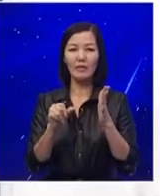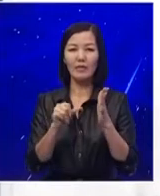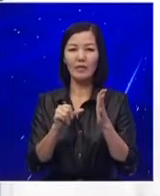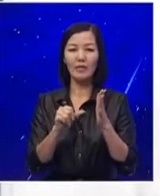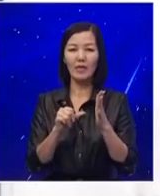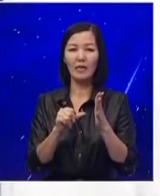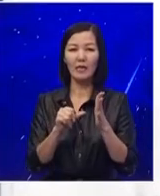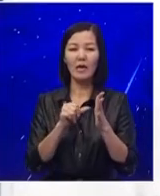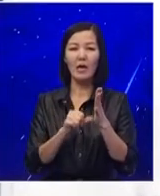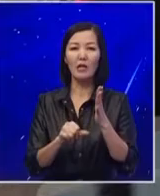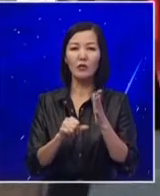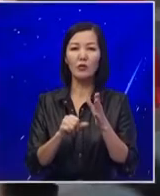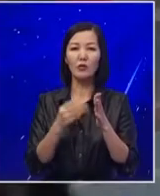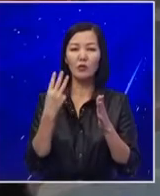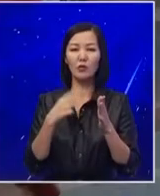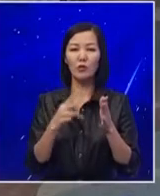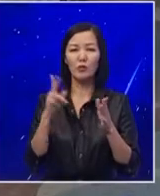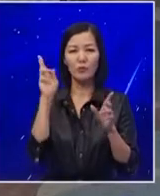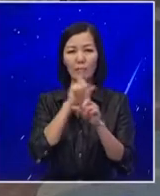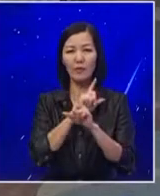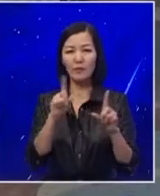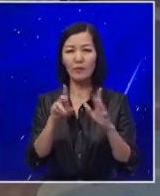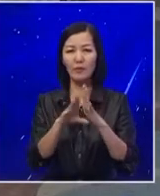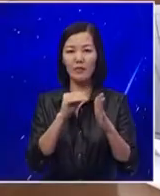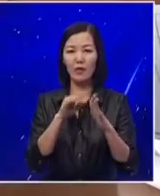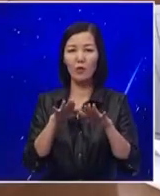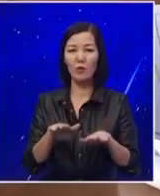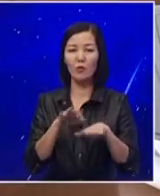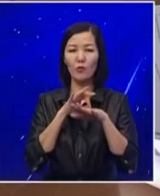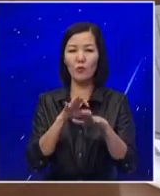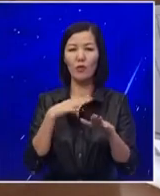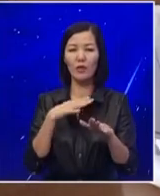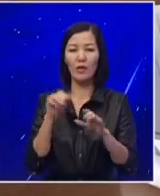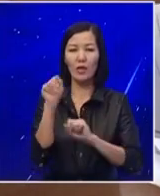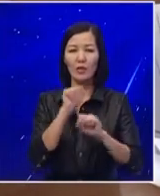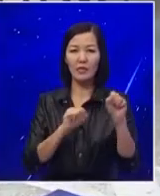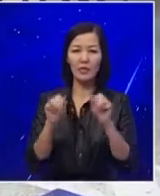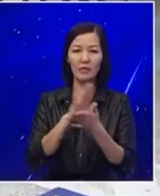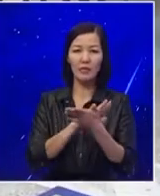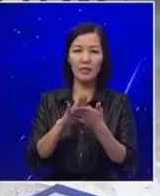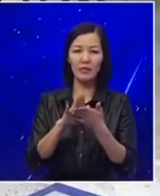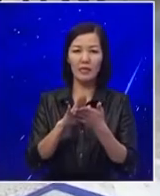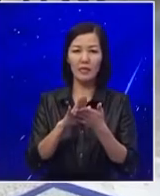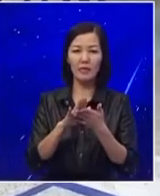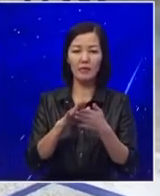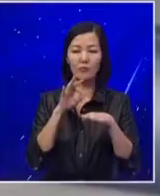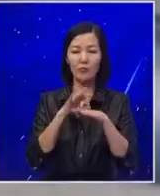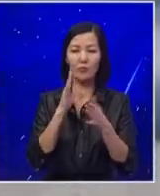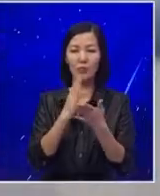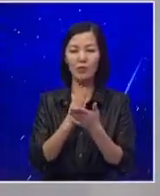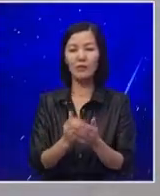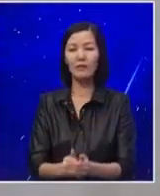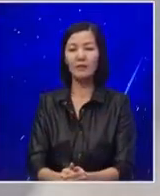білім ошағы дауыс беру бөлімшелерінің рөлін атқарған. Қазір ол жерлерде дезинфекциялық жұмыстар жүргізіліп, тазартылып жатыр, дейді